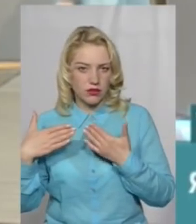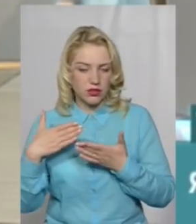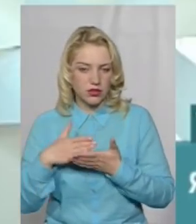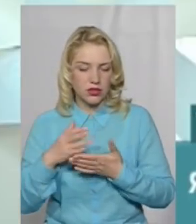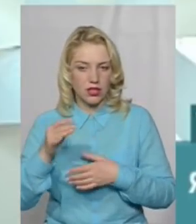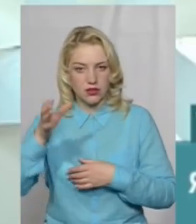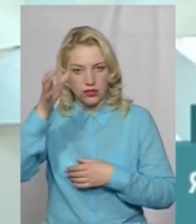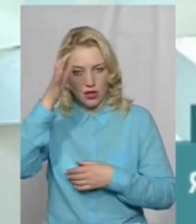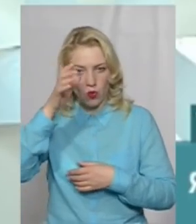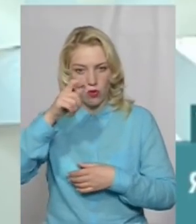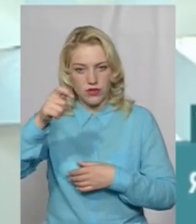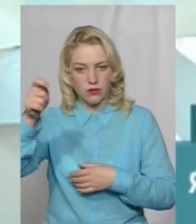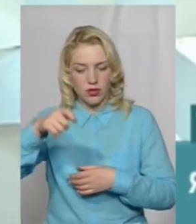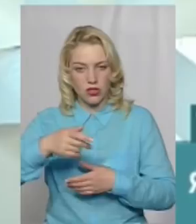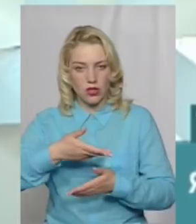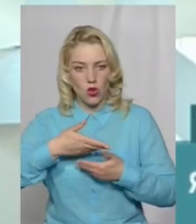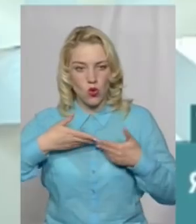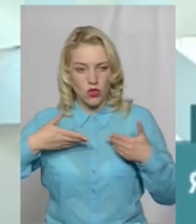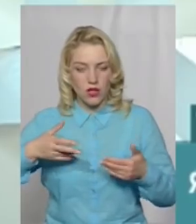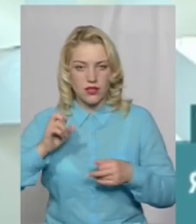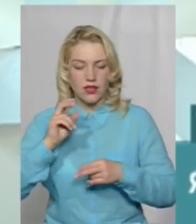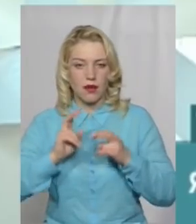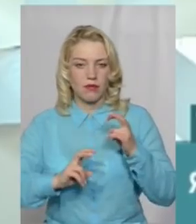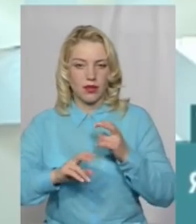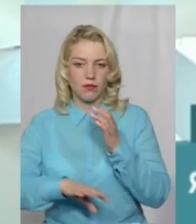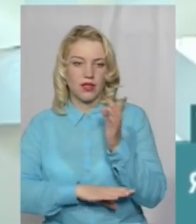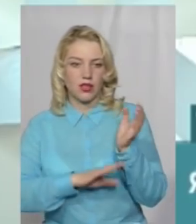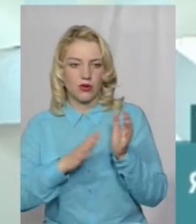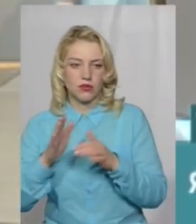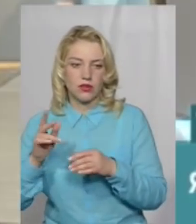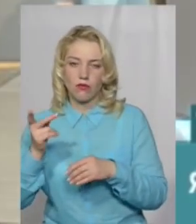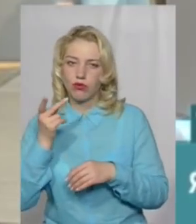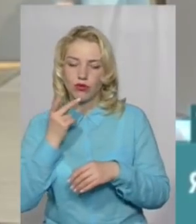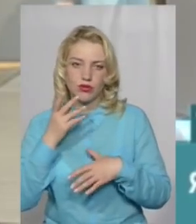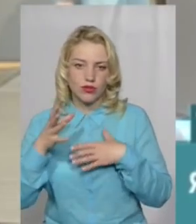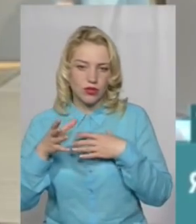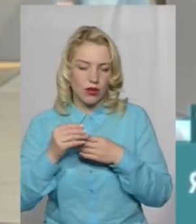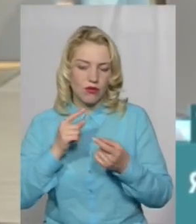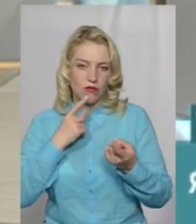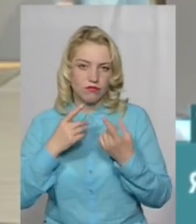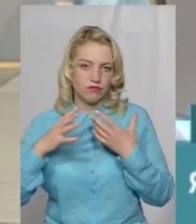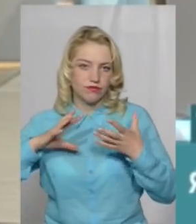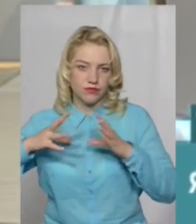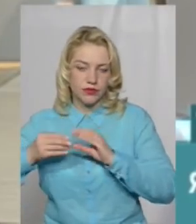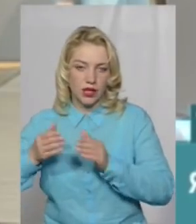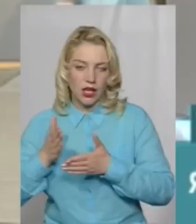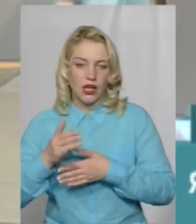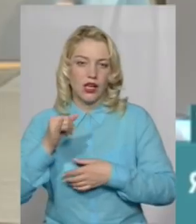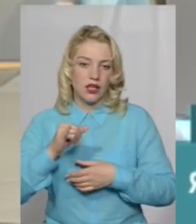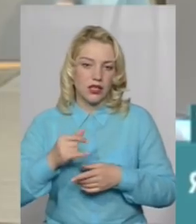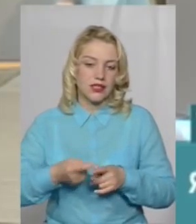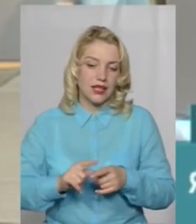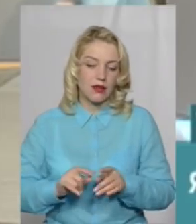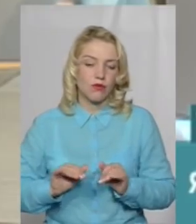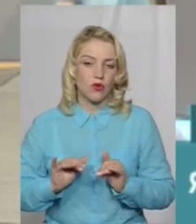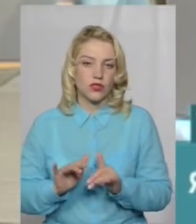виїжджають до нас от, на підприємства от, в постійному контакті. І, тобто цей процес, він, будемо